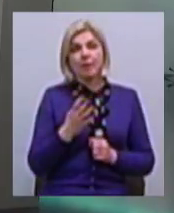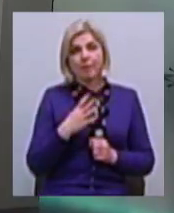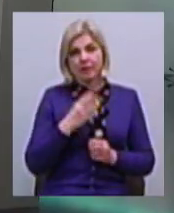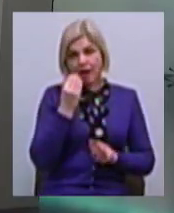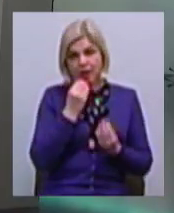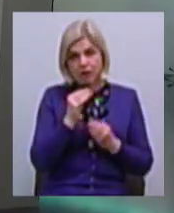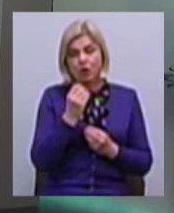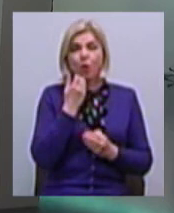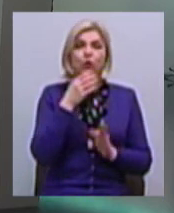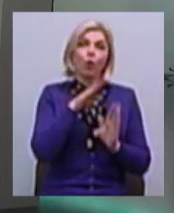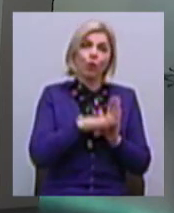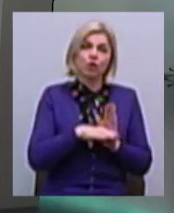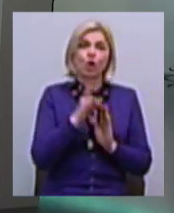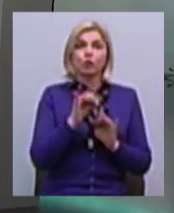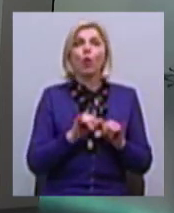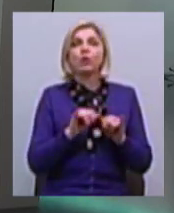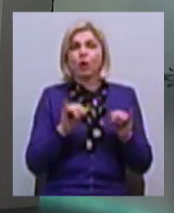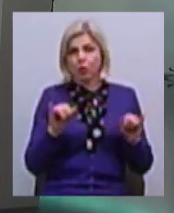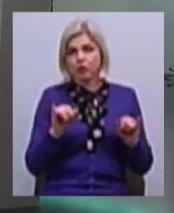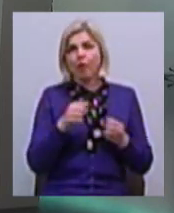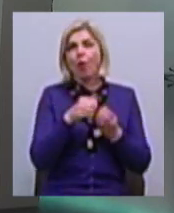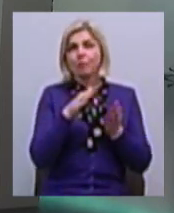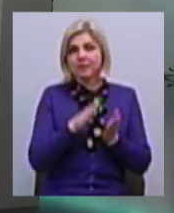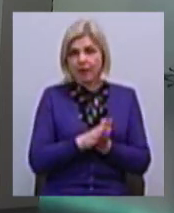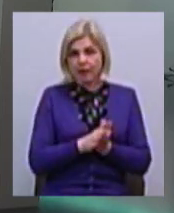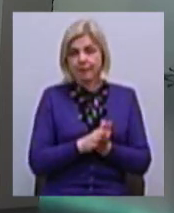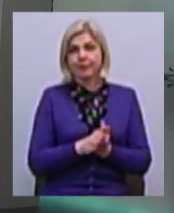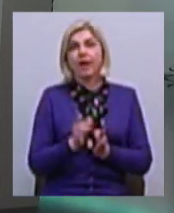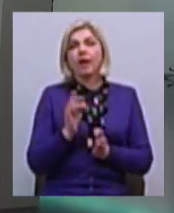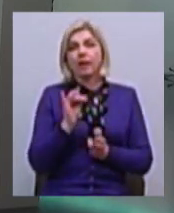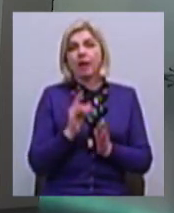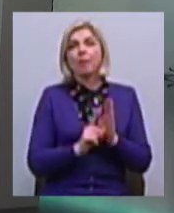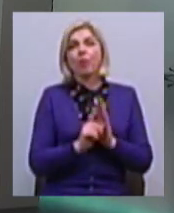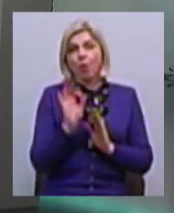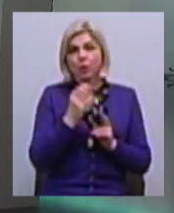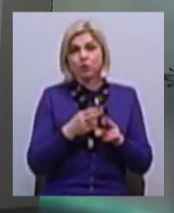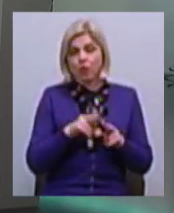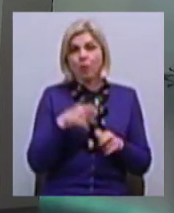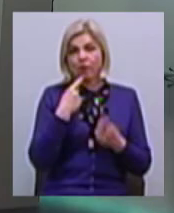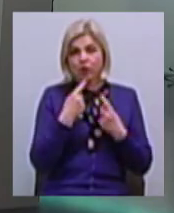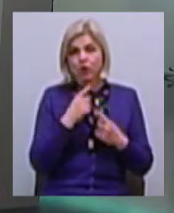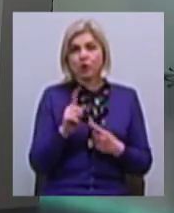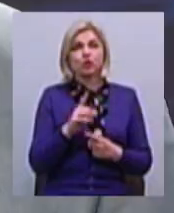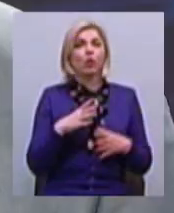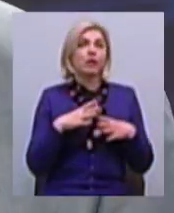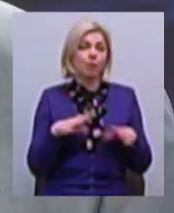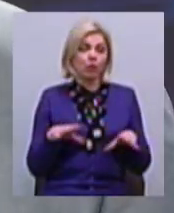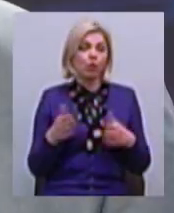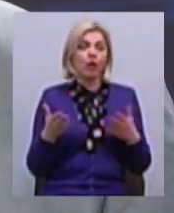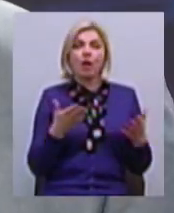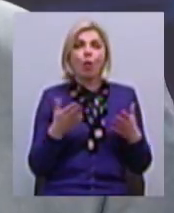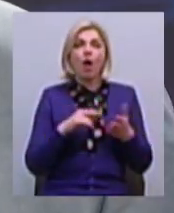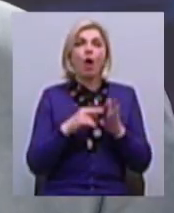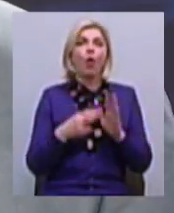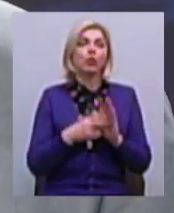краща, колись гірша, але нарощували обсяги. Те, про що, власне, ви говорили, про те, що не було якогось